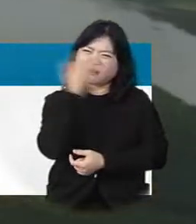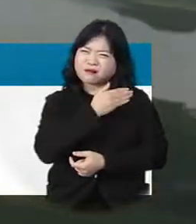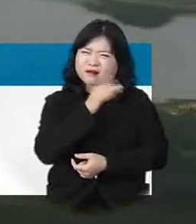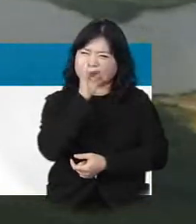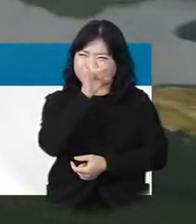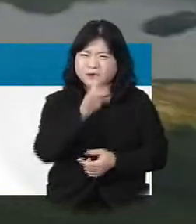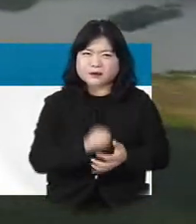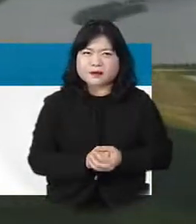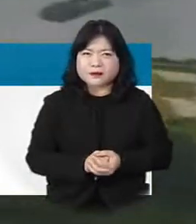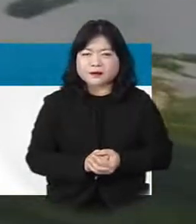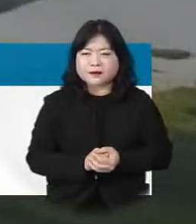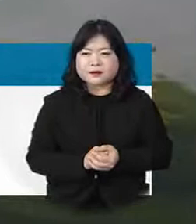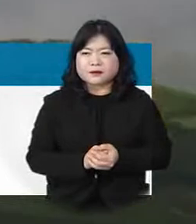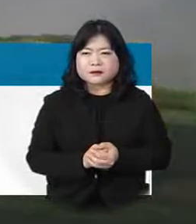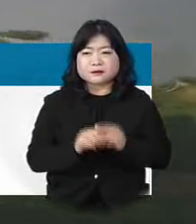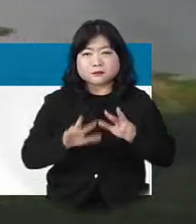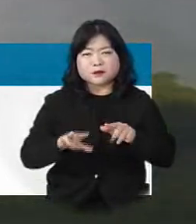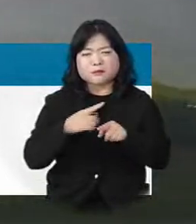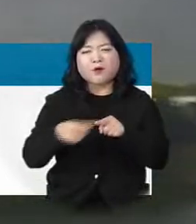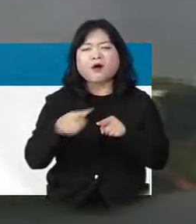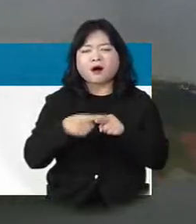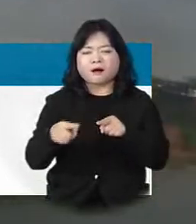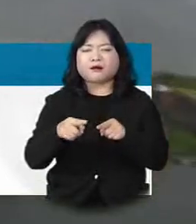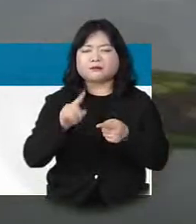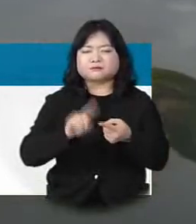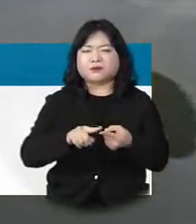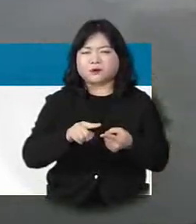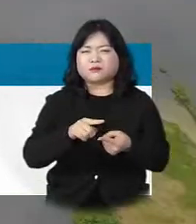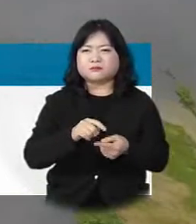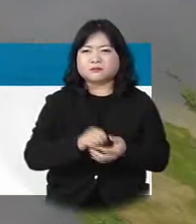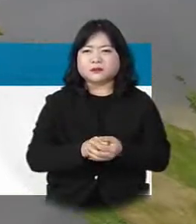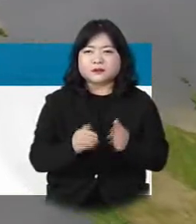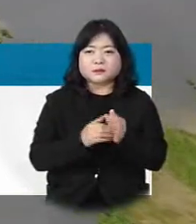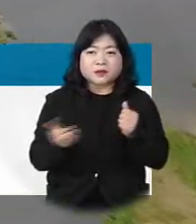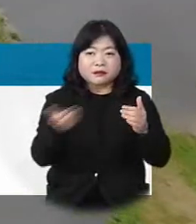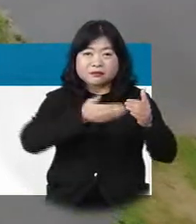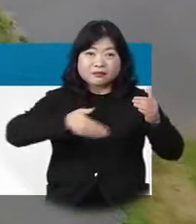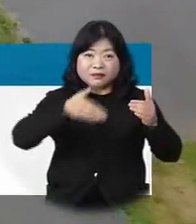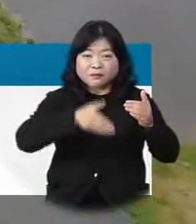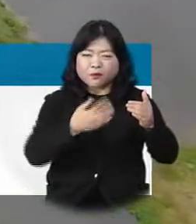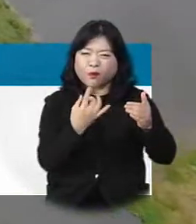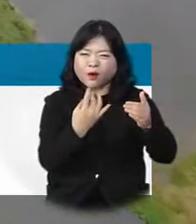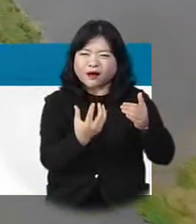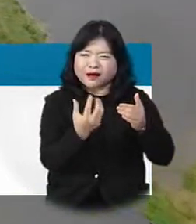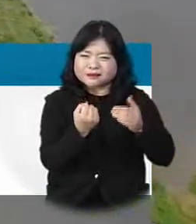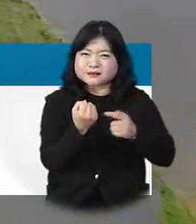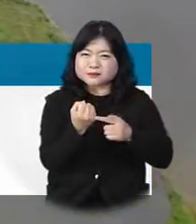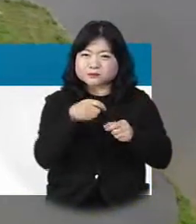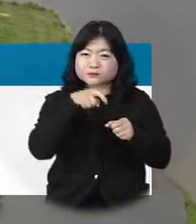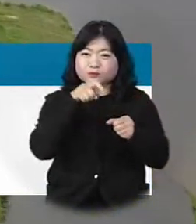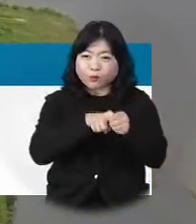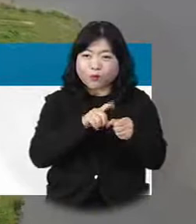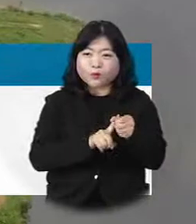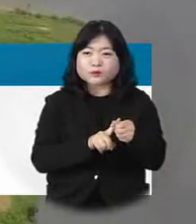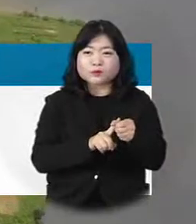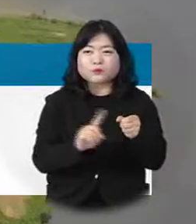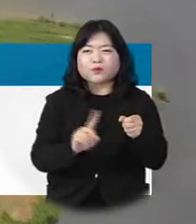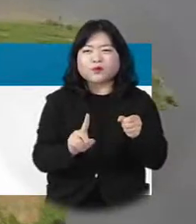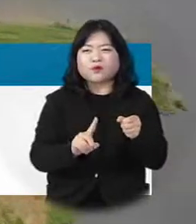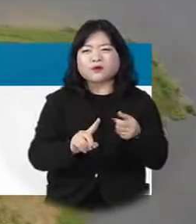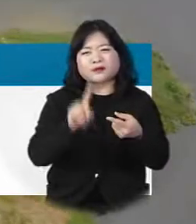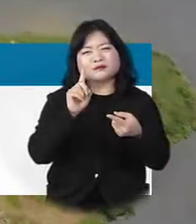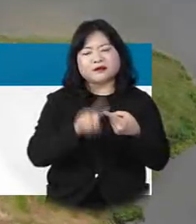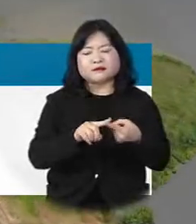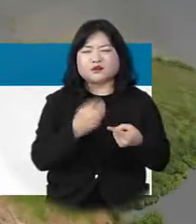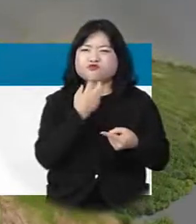깨끗하지 못하다. 그런 게 지금까지 평가지 않습니까? 댐으로서의 본래 가져야 될 당초